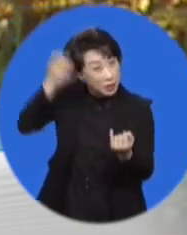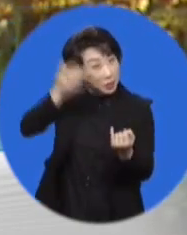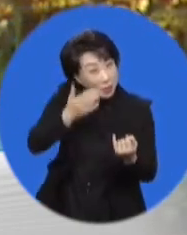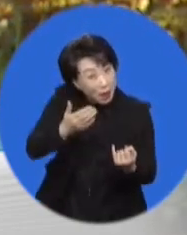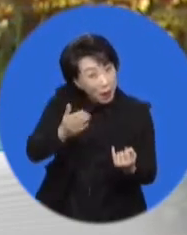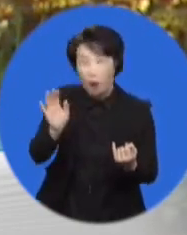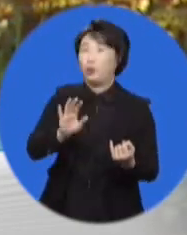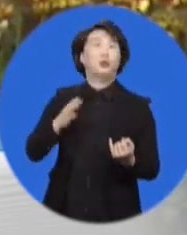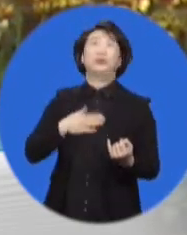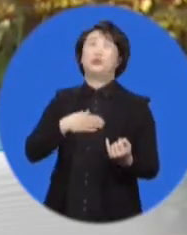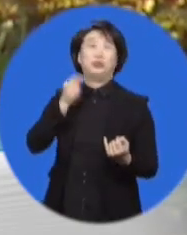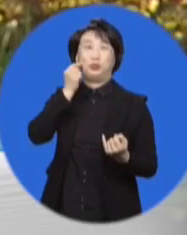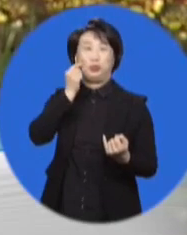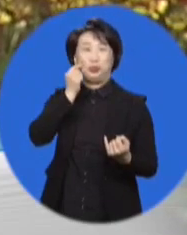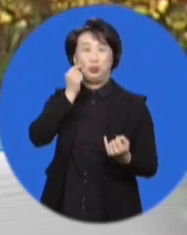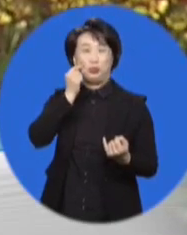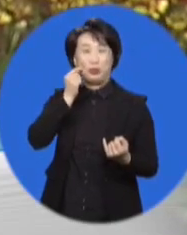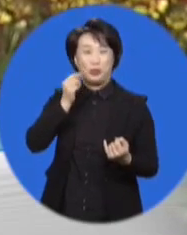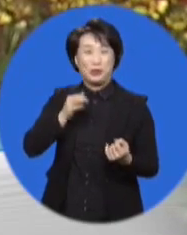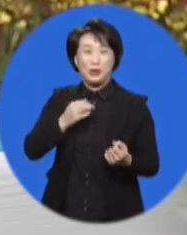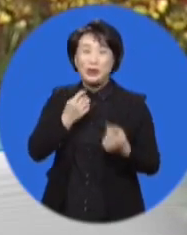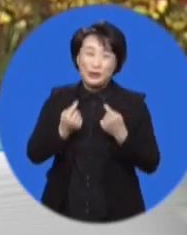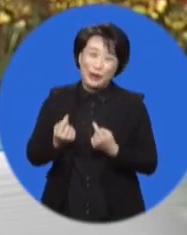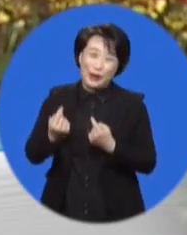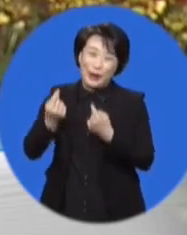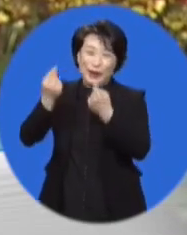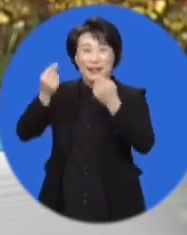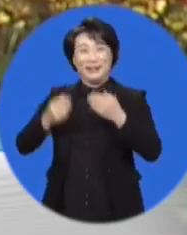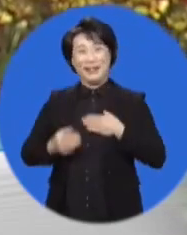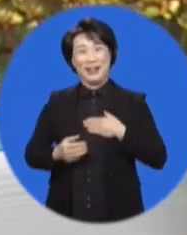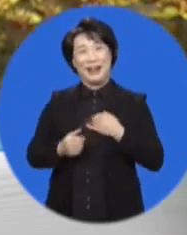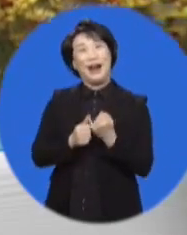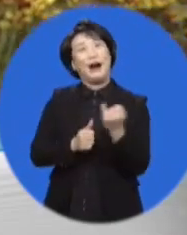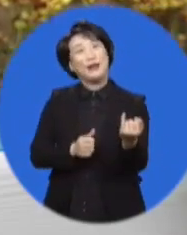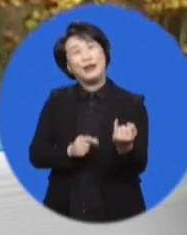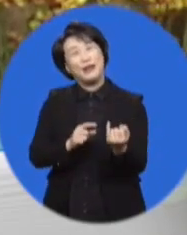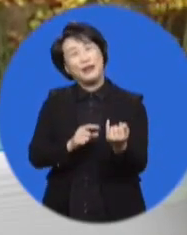없어요. 소멸될. 나이가 먹으니까 더.